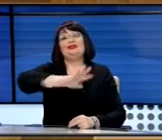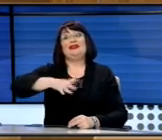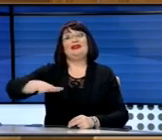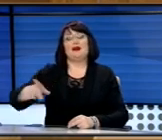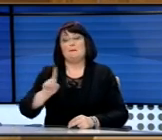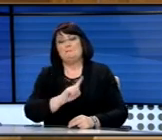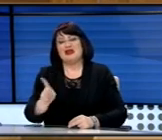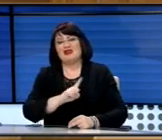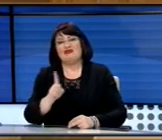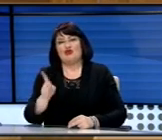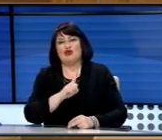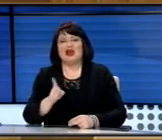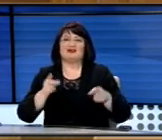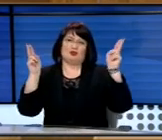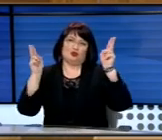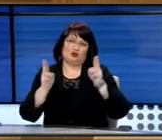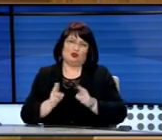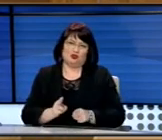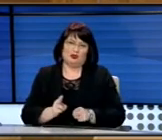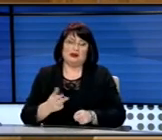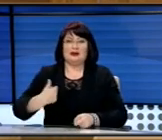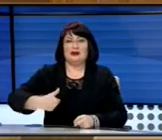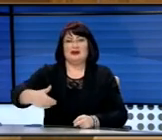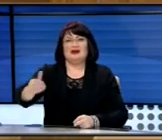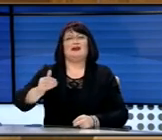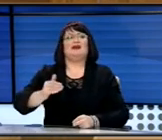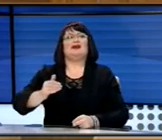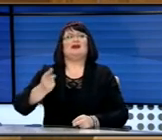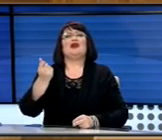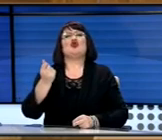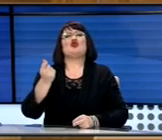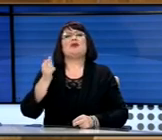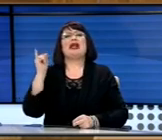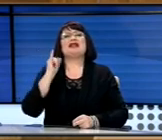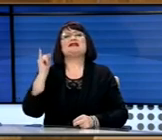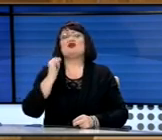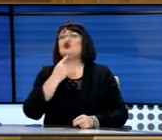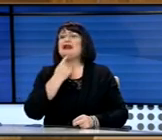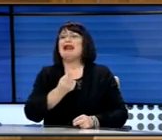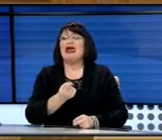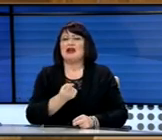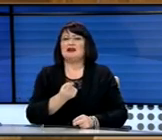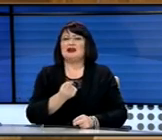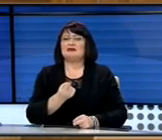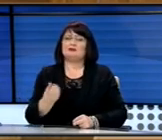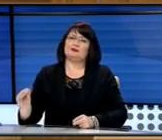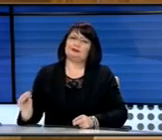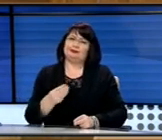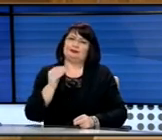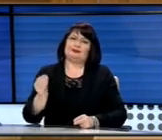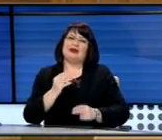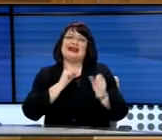μεταφορών υποχωρεί σημαντικά και οι προβλέψεις των οικονομικών Ινστιτούτων κάνουν λόγο για μια νέα κρίση βαθύτερη και από την